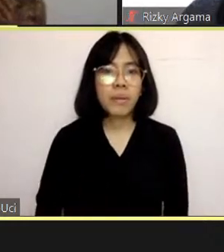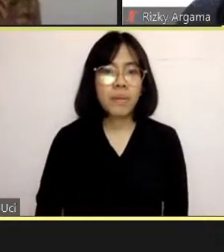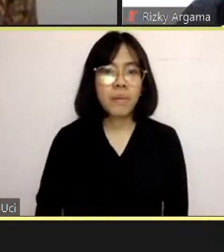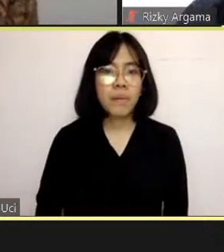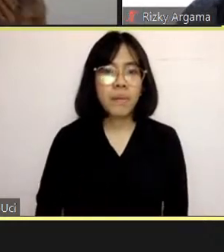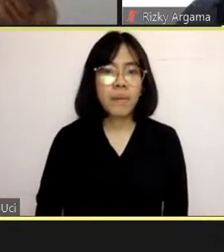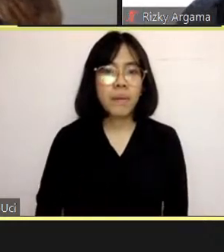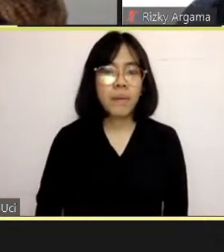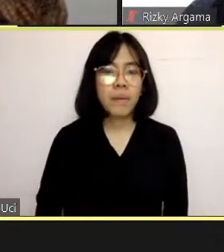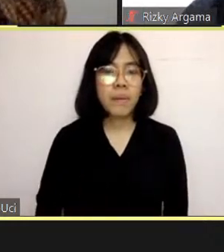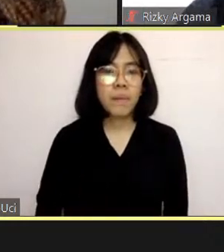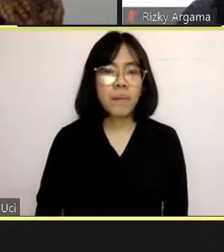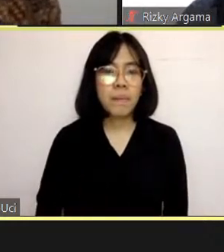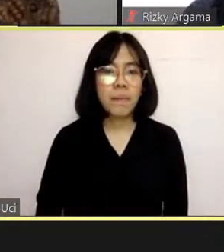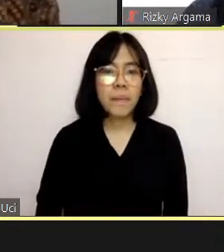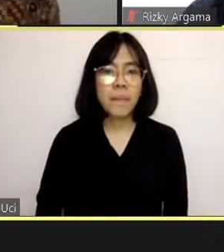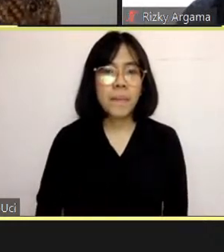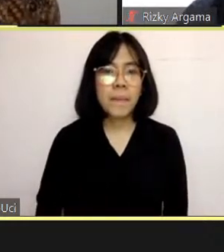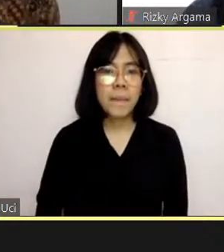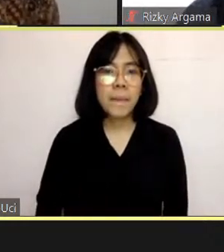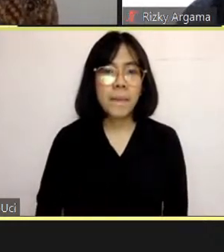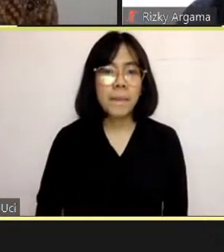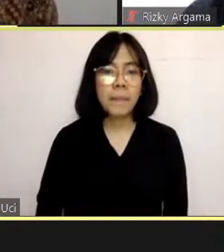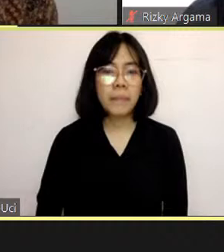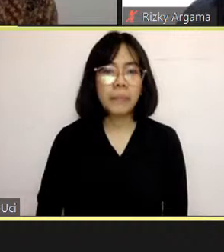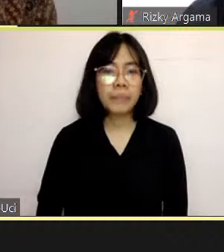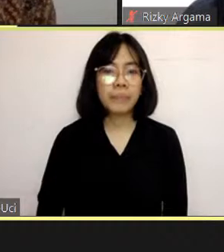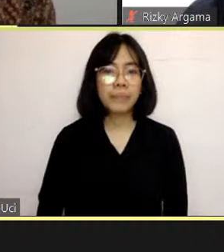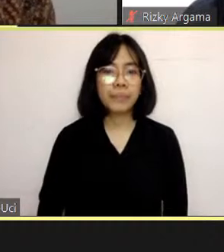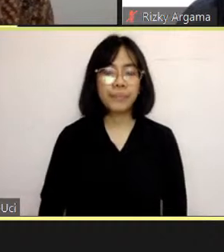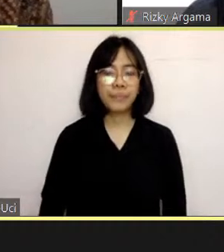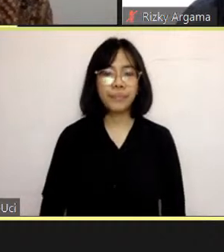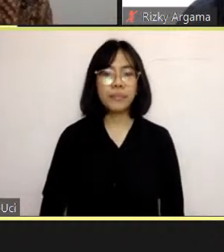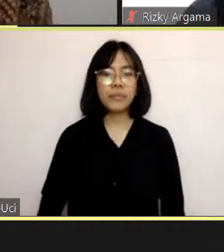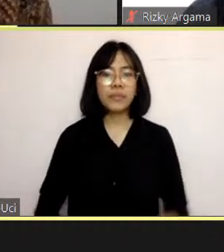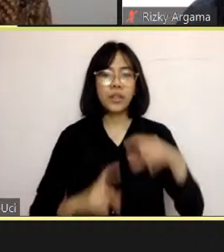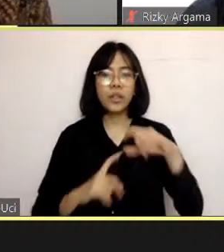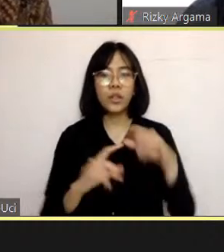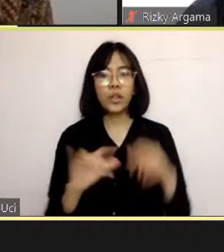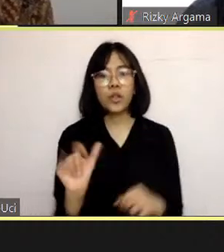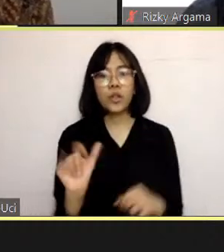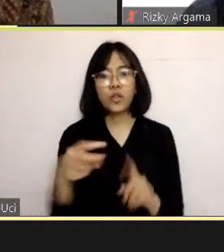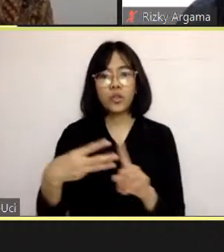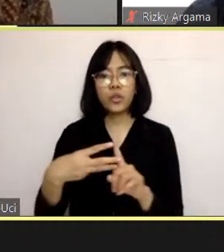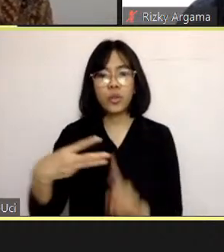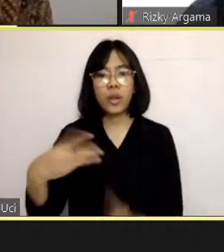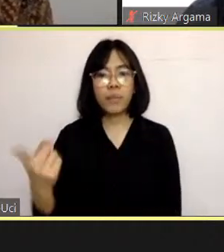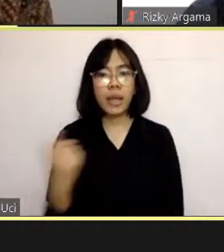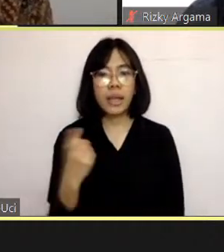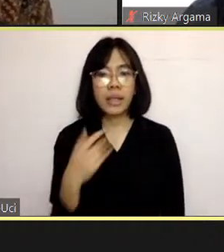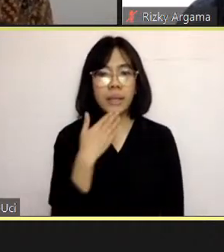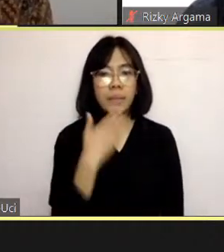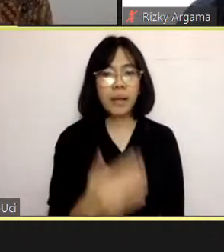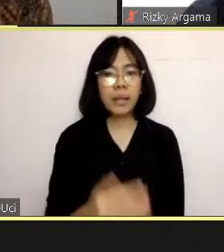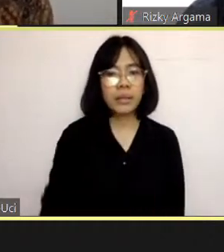Baik. Terima kasih Pak Syu'eb Bu Hanifah atas pertanyaannya mengenai